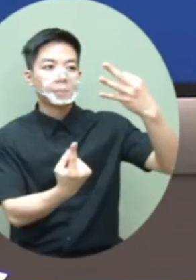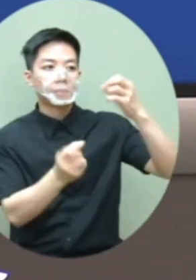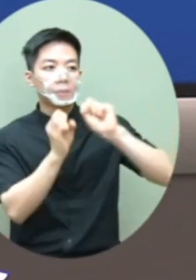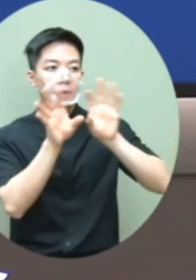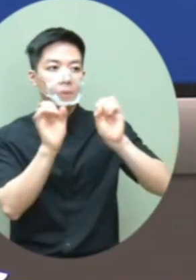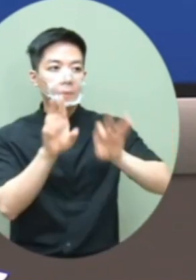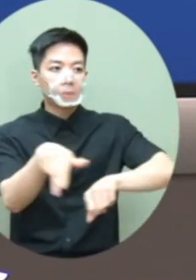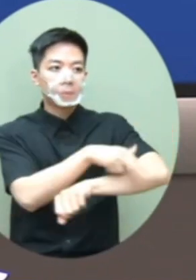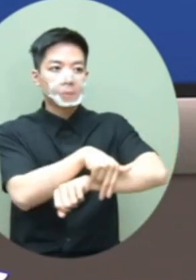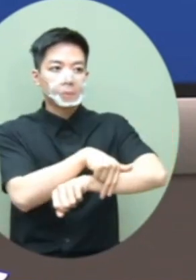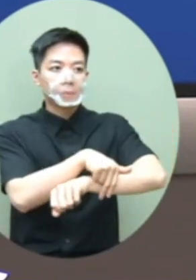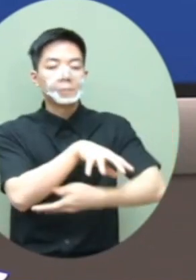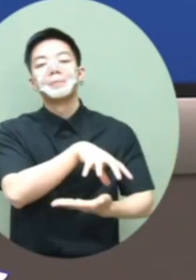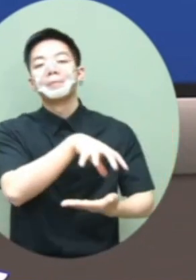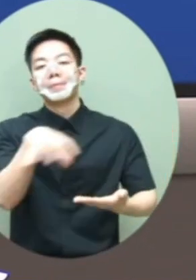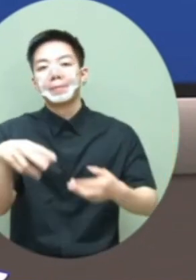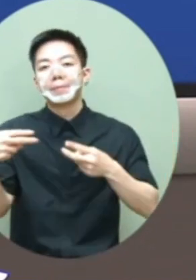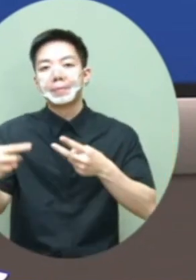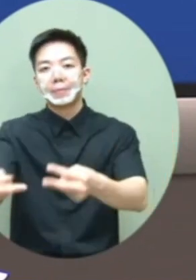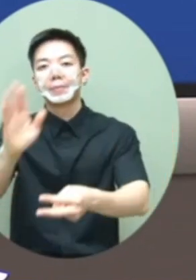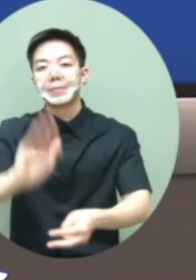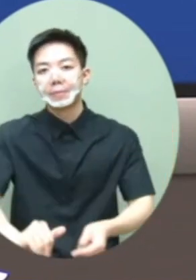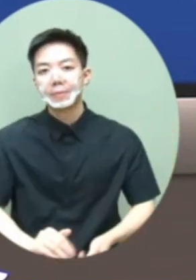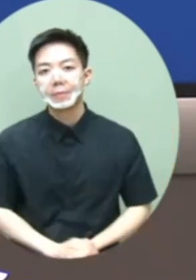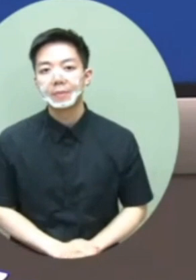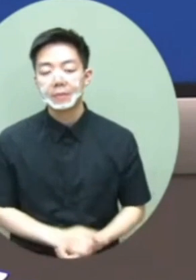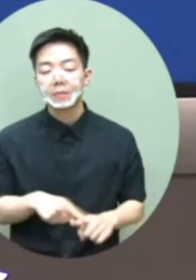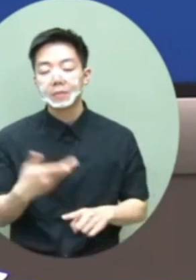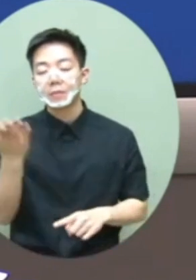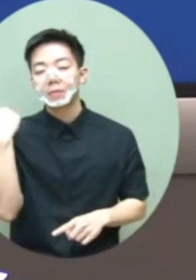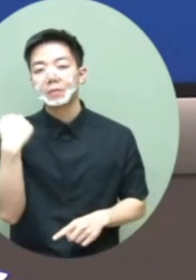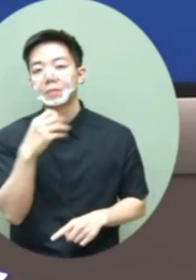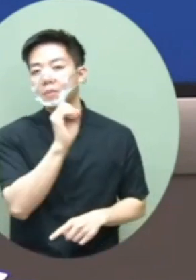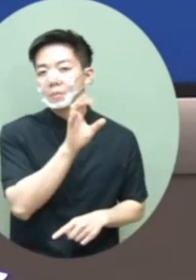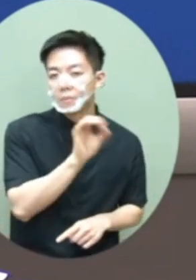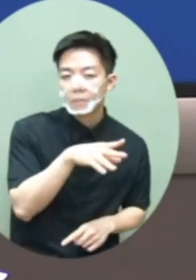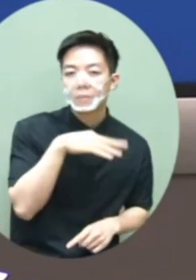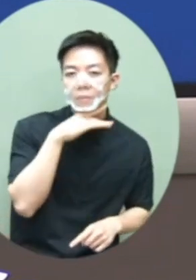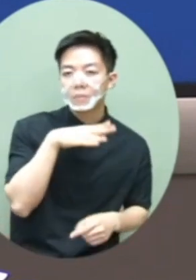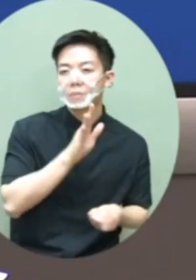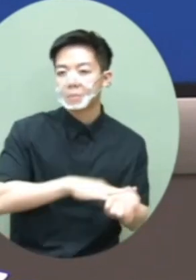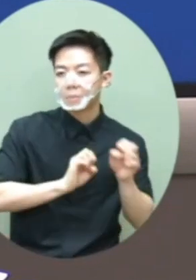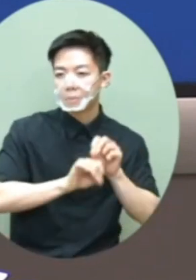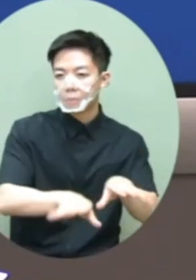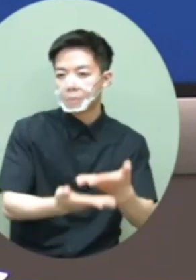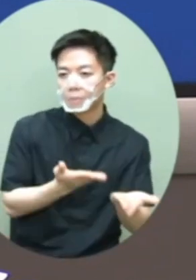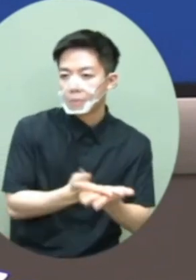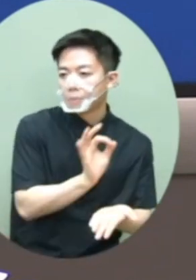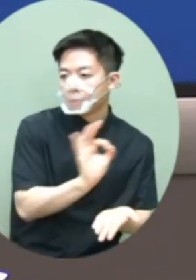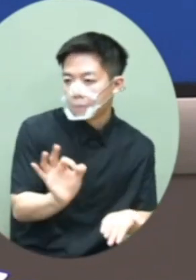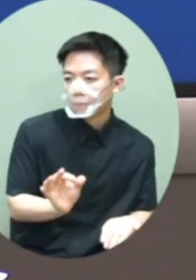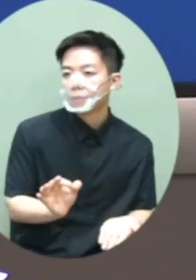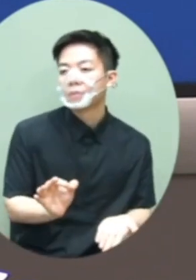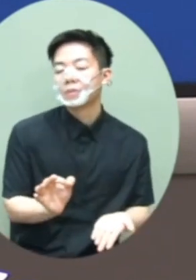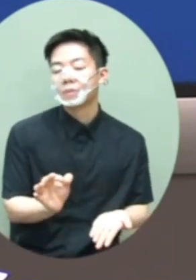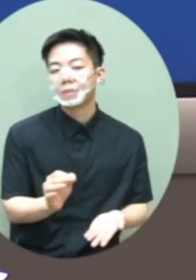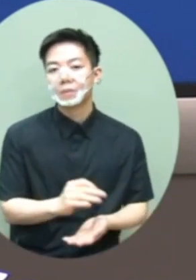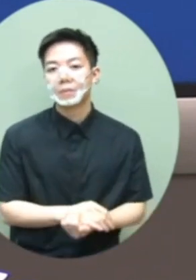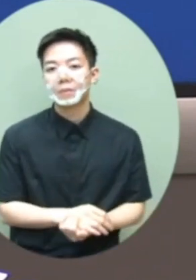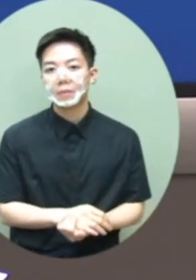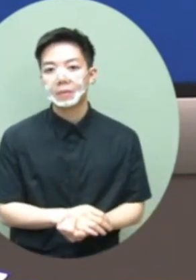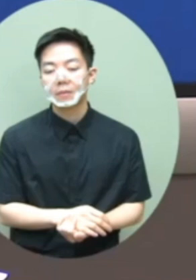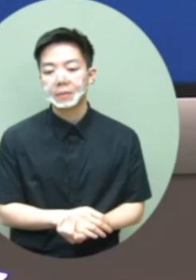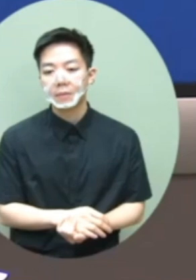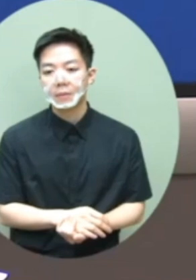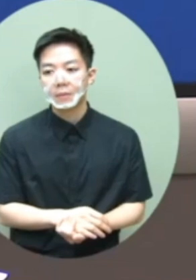嘅工作去推展，因為當時就係話咧，只要個疫情唔會反彈，亦都繼續持。